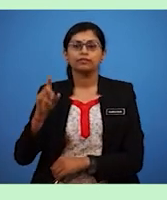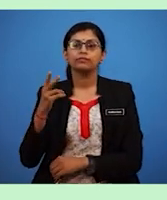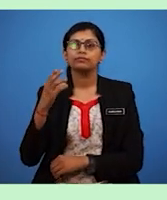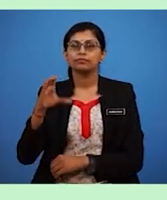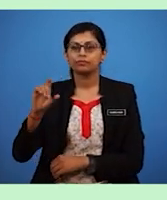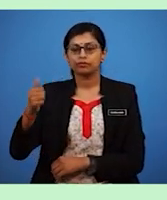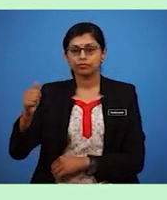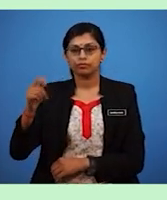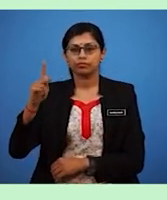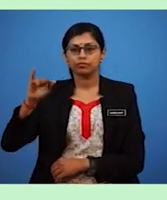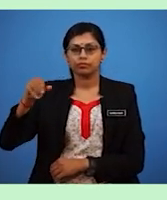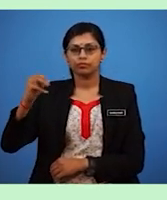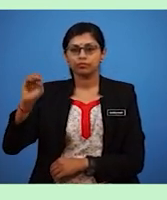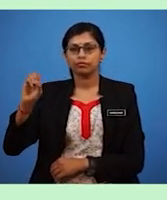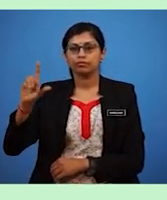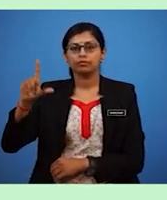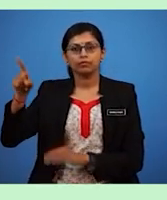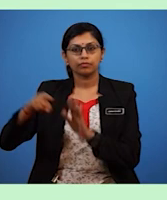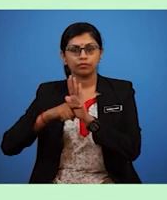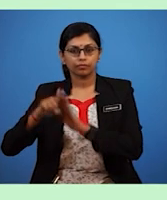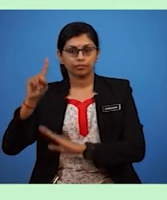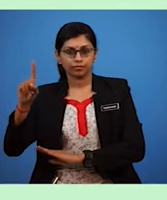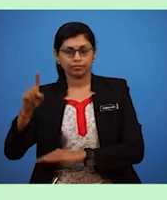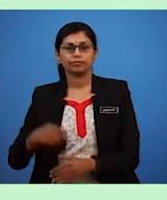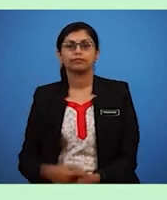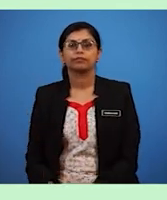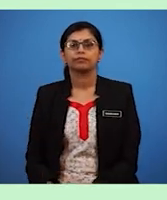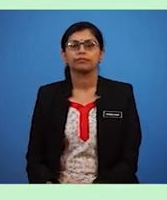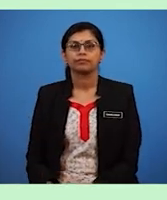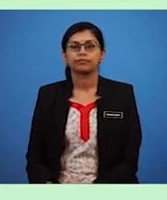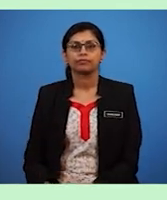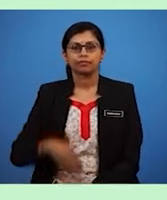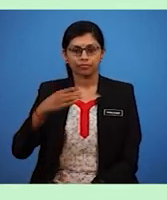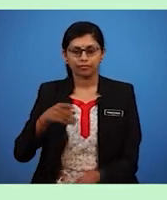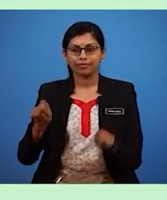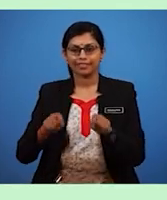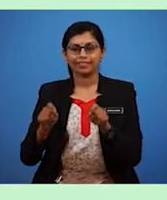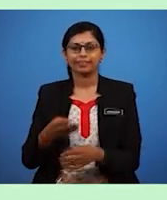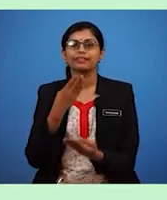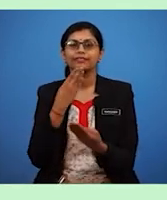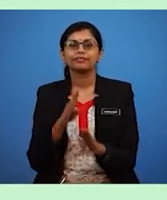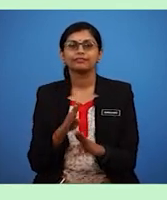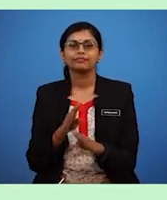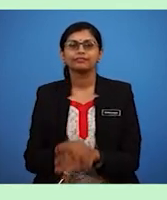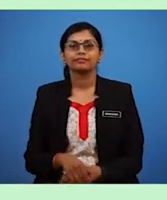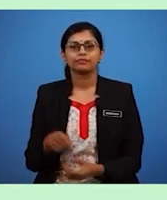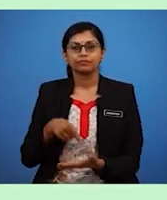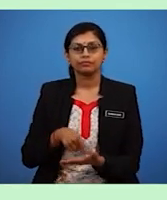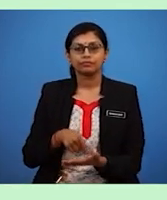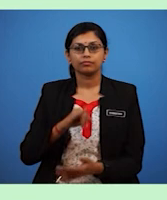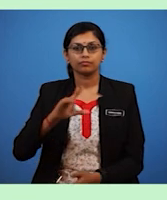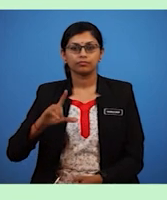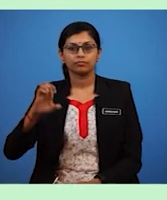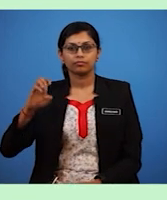ialah 210 kilojoule per mol. C. Tindak balas